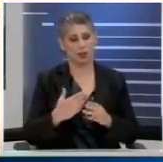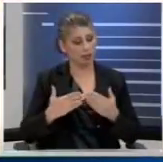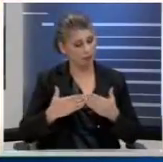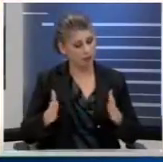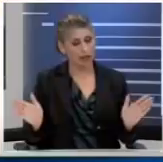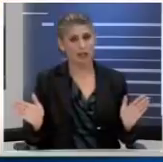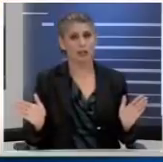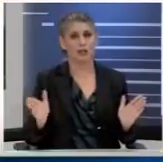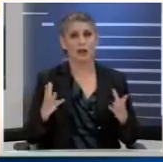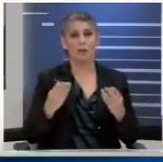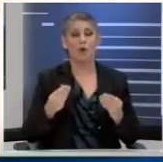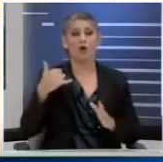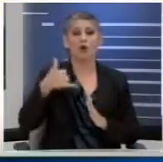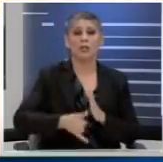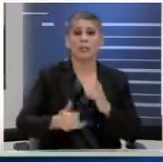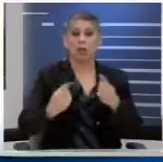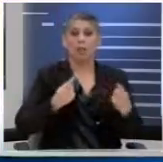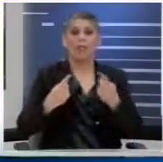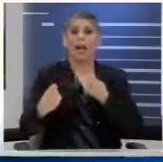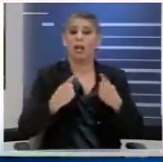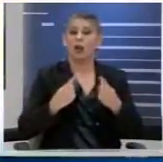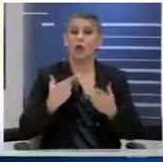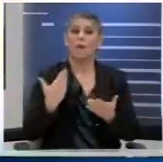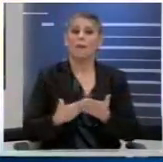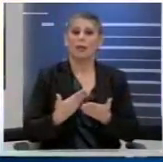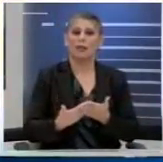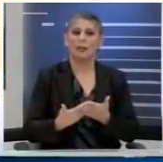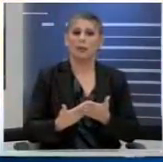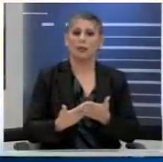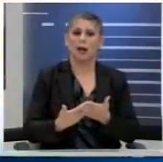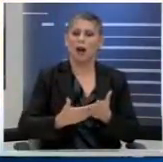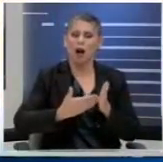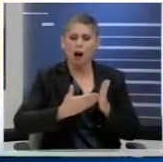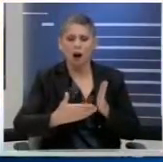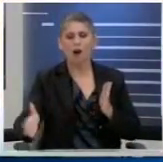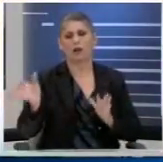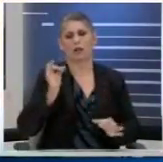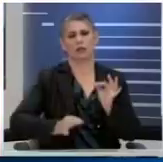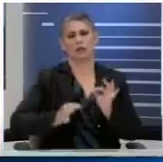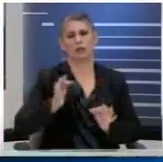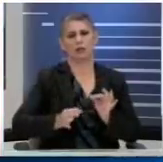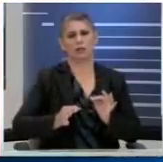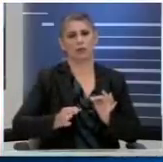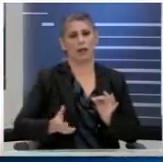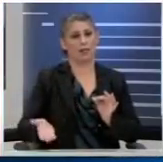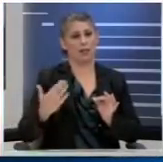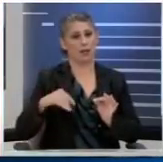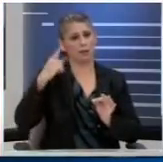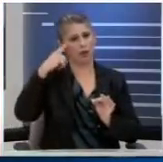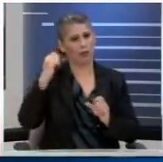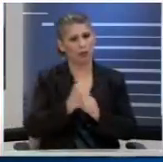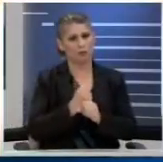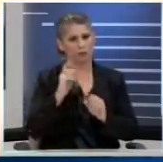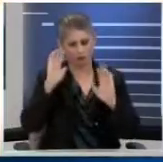ανοιχτοί σε έναν πάρα πολύ ουσιαστικό διάλογο με επιχειρήματα. Ένα προς ένα, να τα κουβεντιάσουμε. Δεν έχουμε, όπως λέτε, ούτε ιδεολειψίες